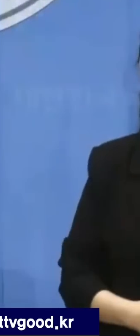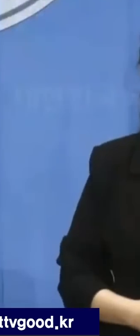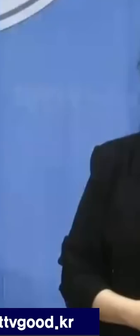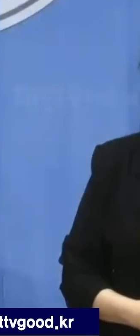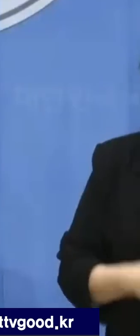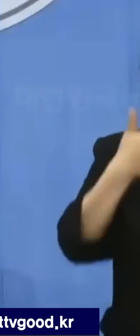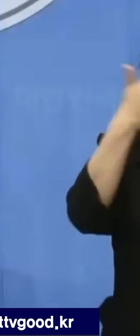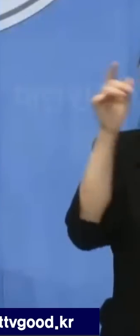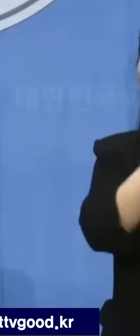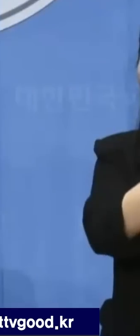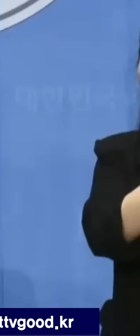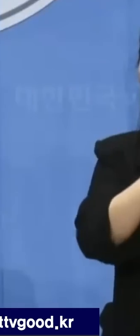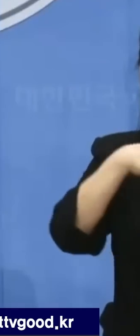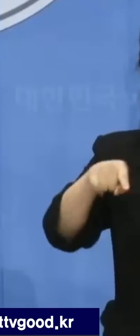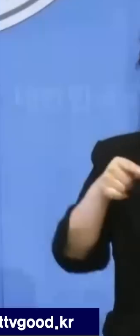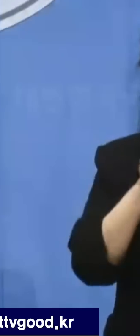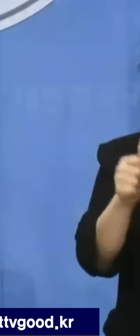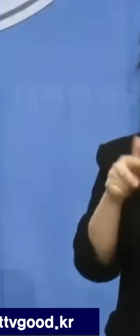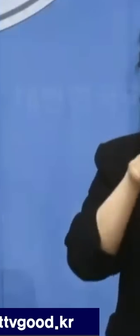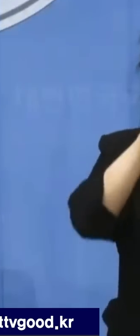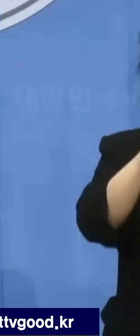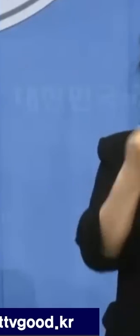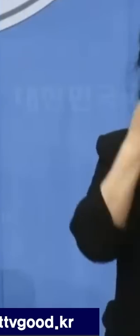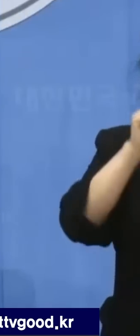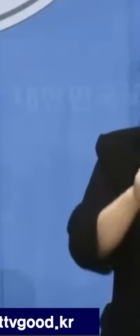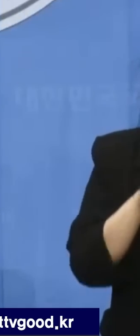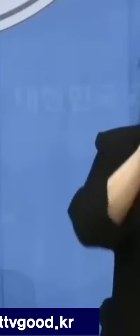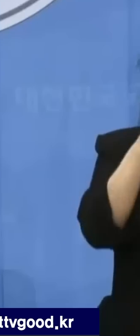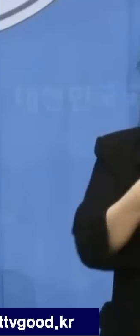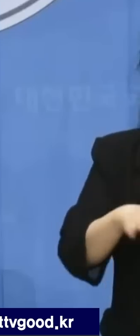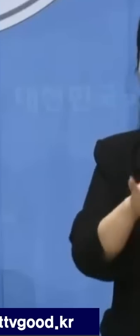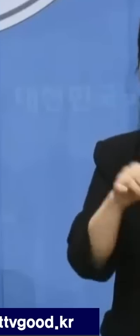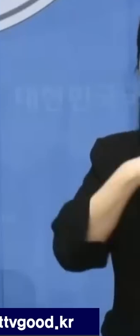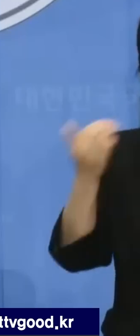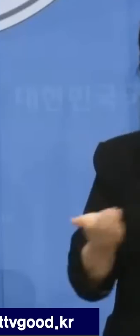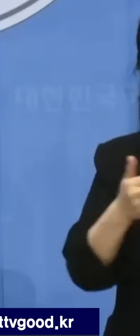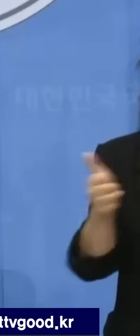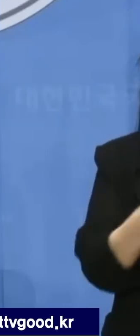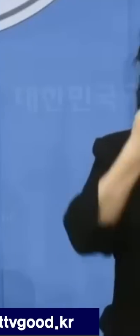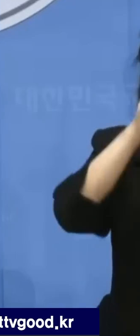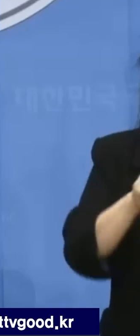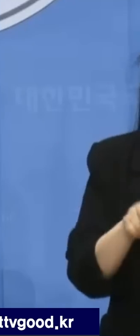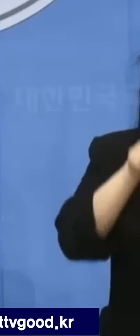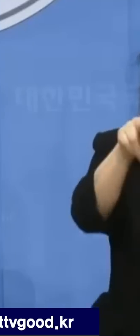이재명 의원이 당대표에 도전하면 저는 당원대표 최고위원에